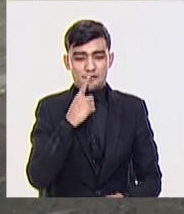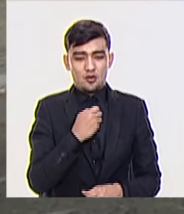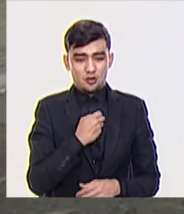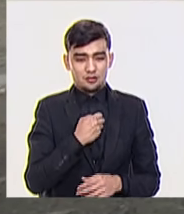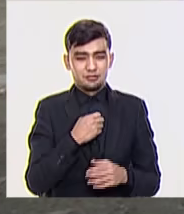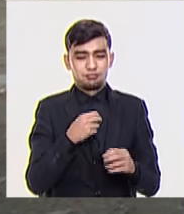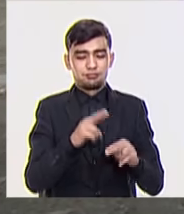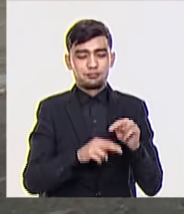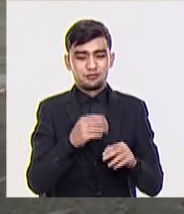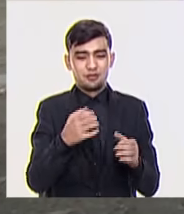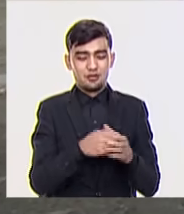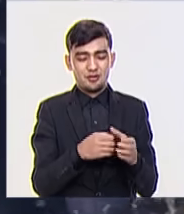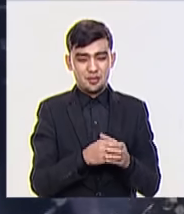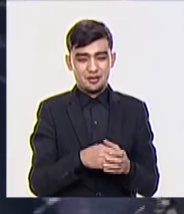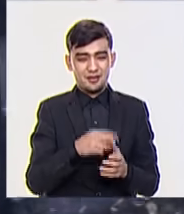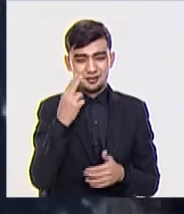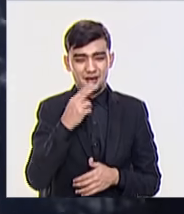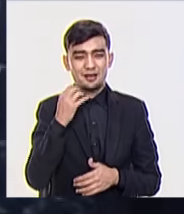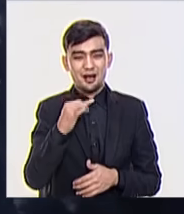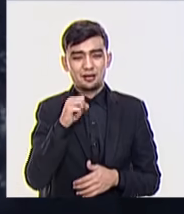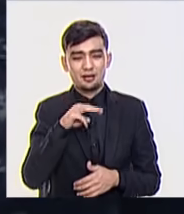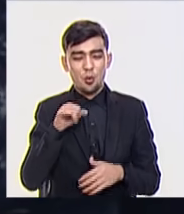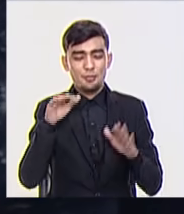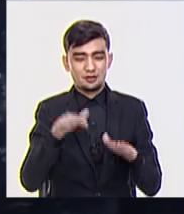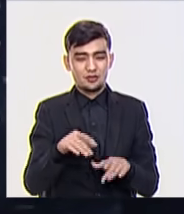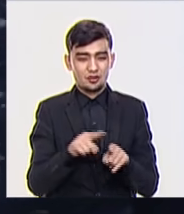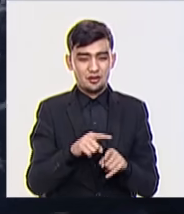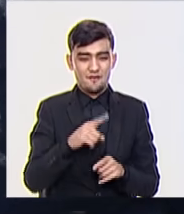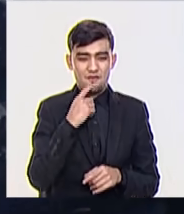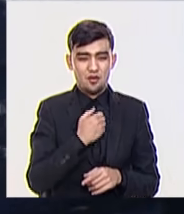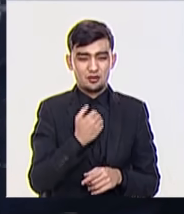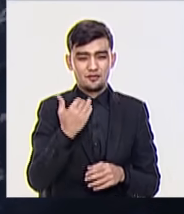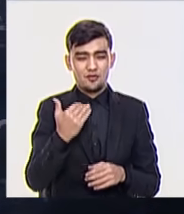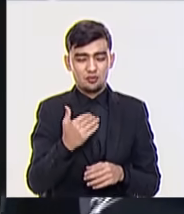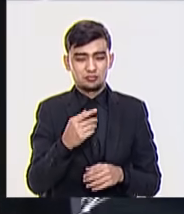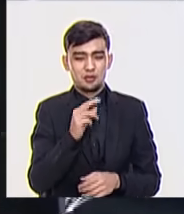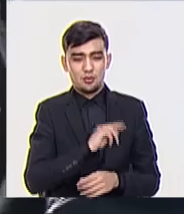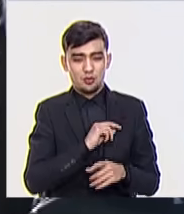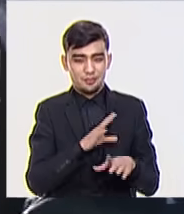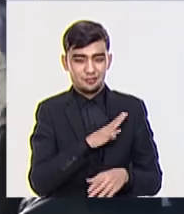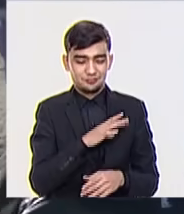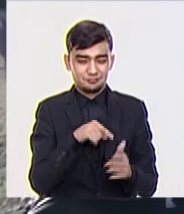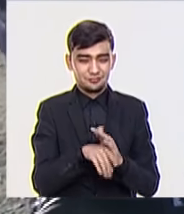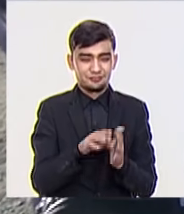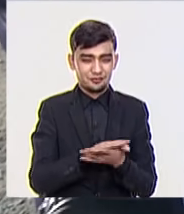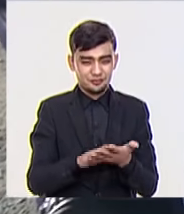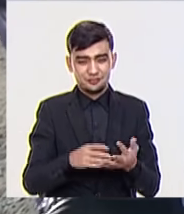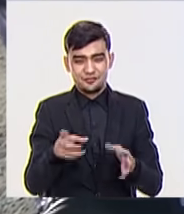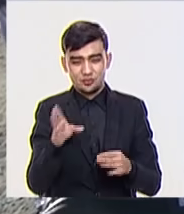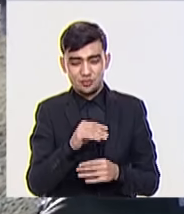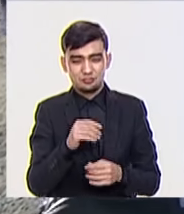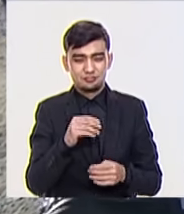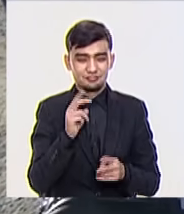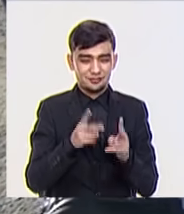Астана компаниясы батыс филиалының жұмысшылары. Олар Атыраудағы әскери бөлімдердегі шаруашылық қызметтерді атқарған. Компания жарты жылдан бері барлық